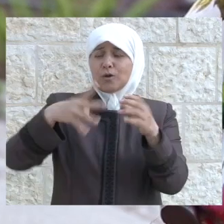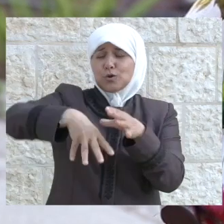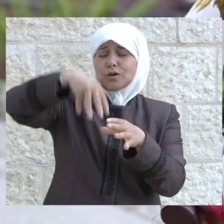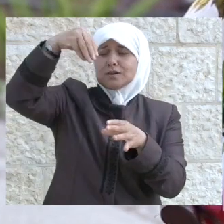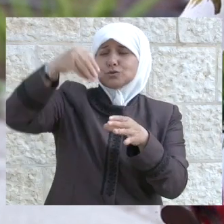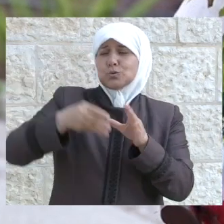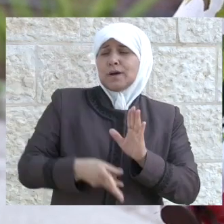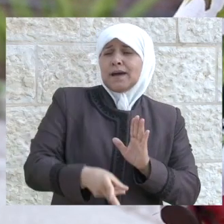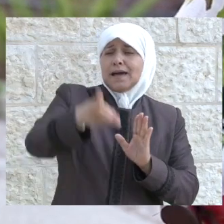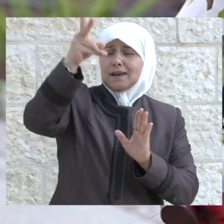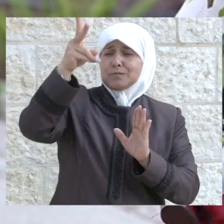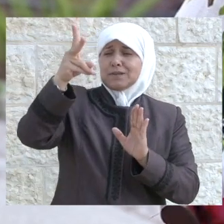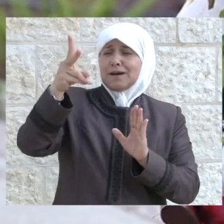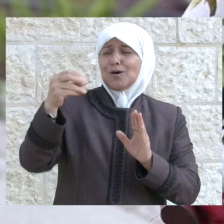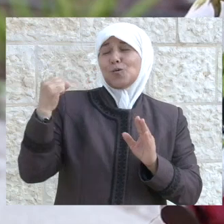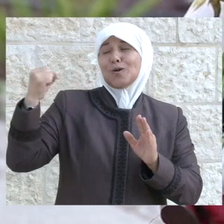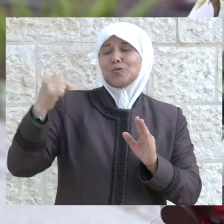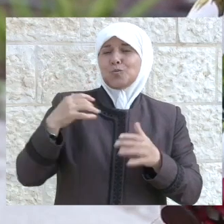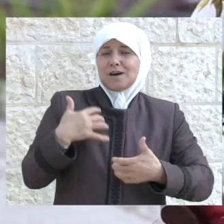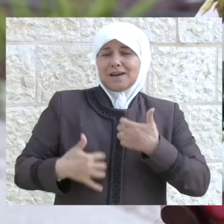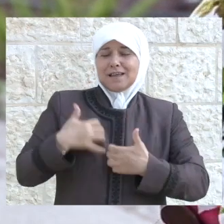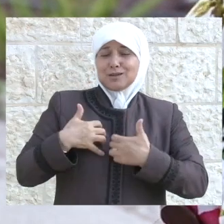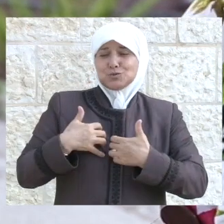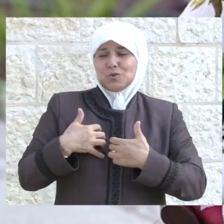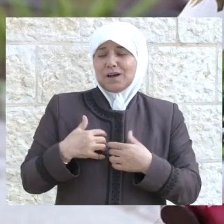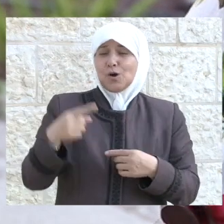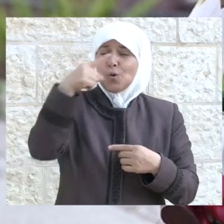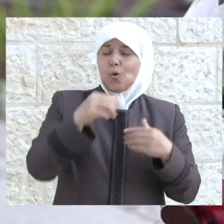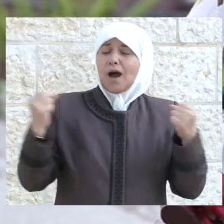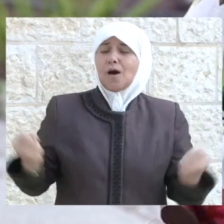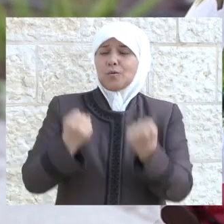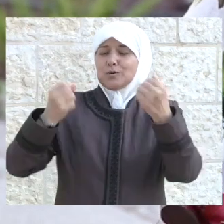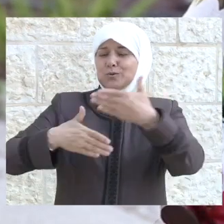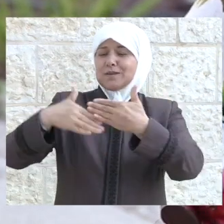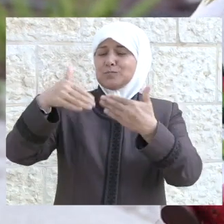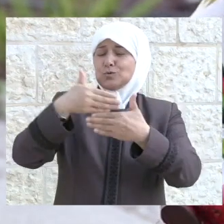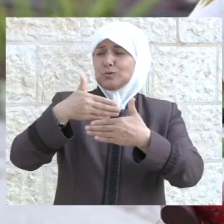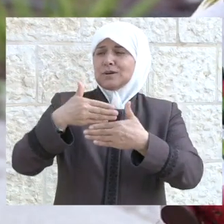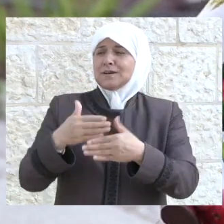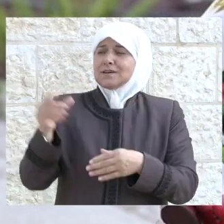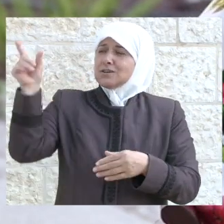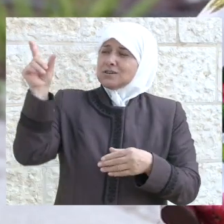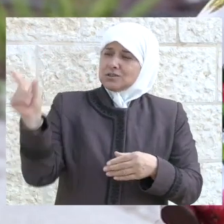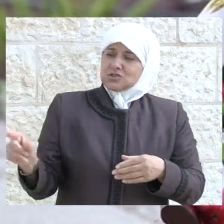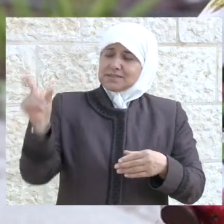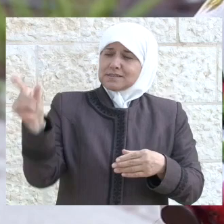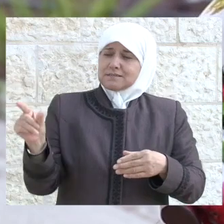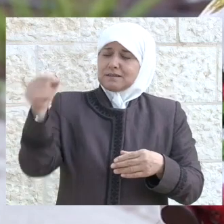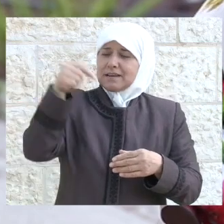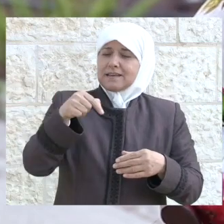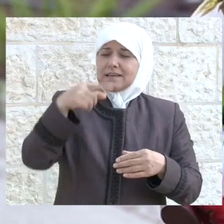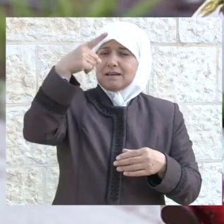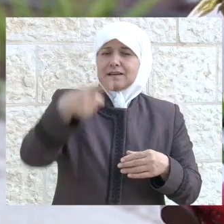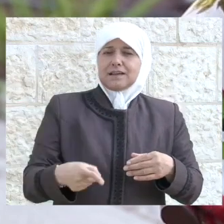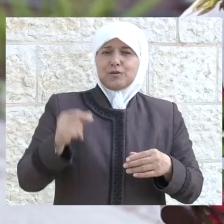المقاومة، يعني الشخصية اللي أنا عليها اليوم، الشخصية اللي ما بتستسلم، ما بتنهزم